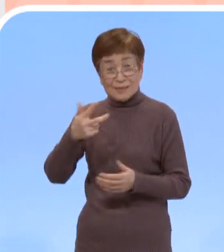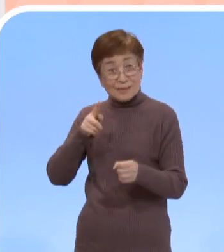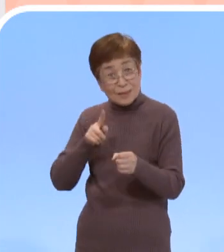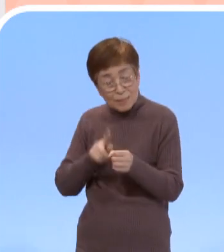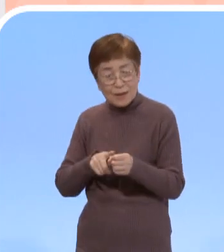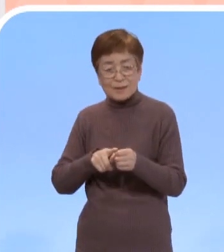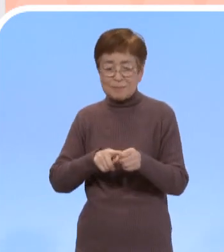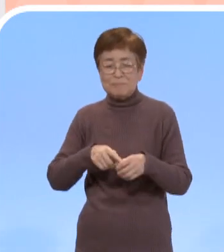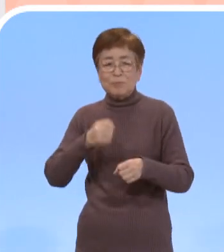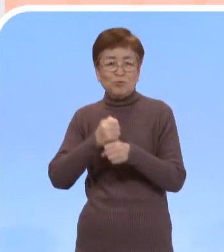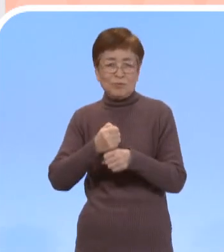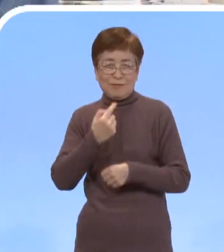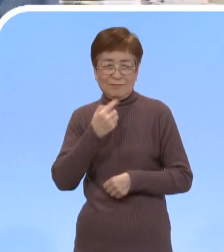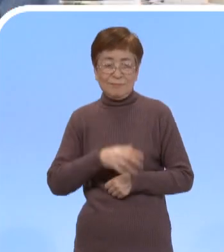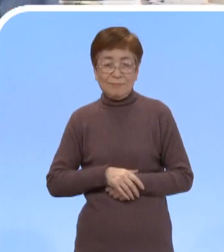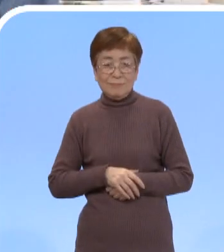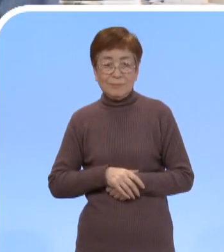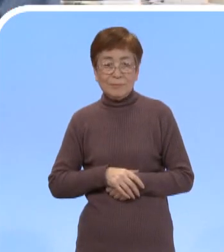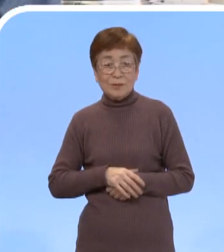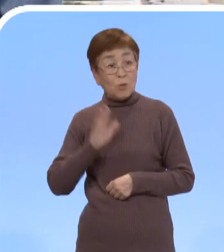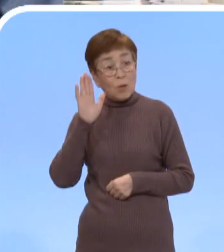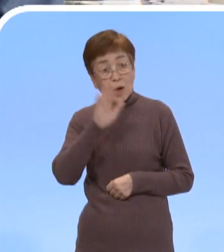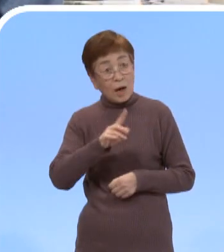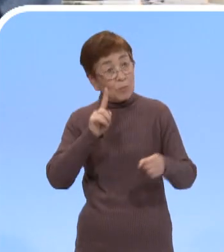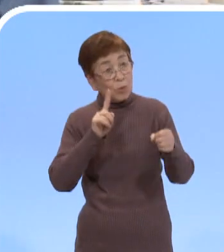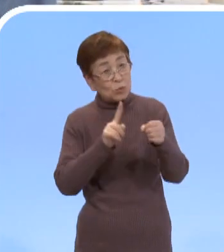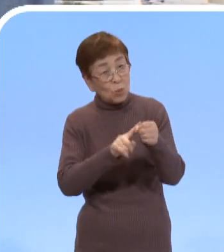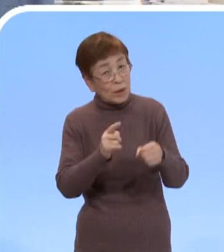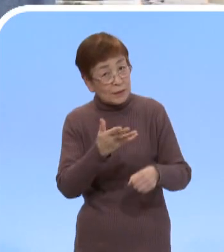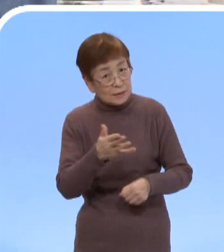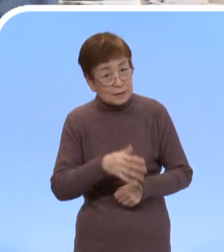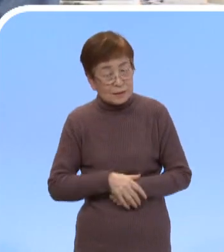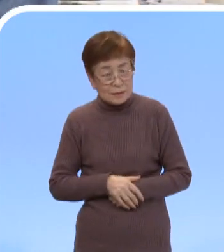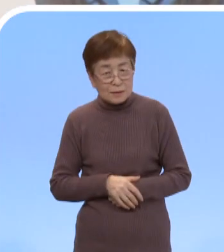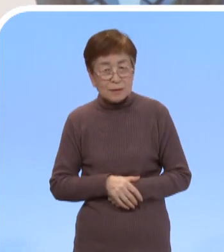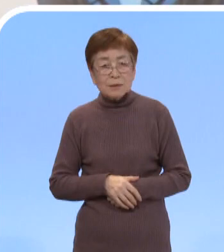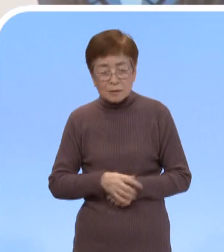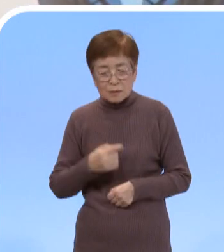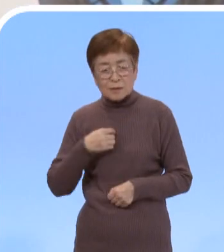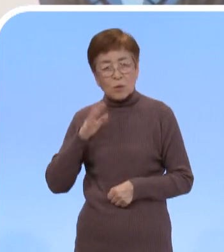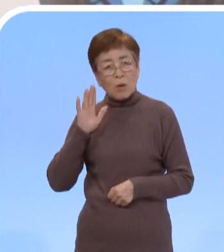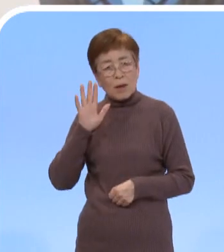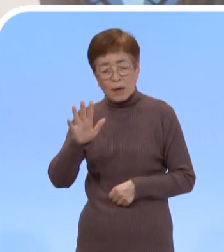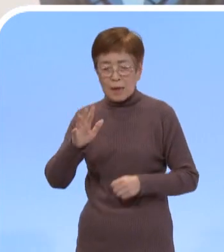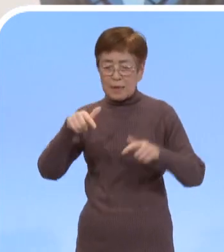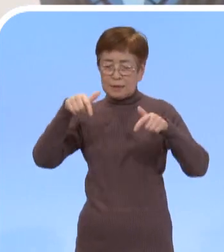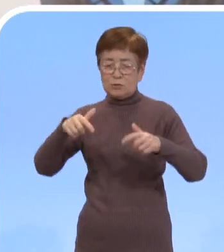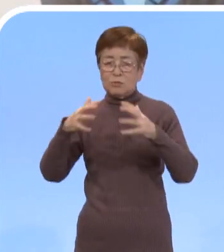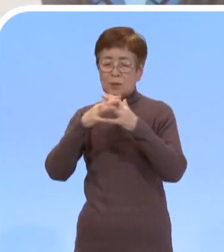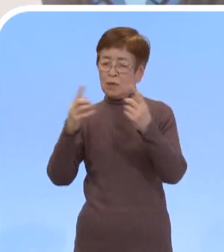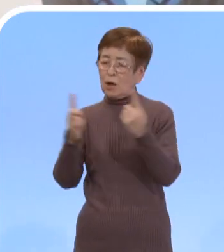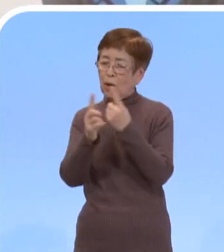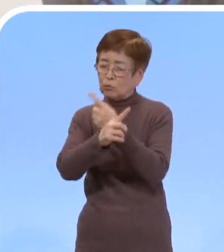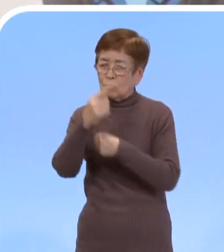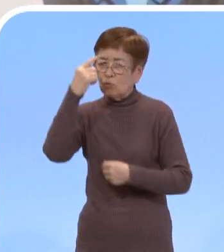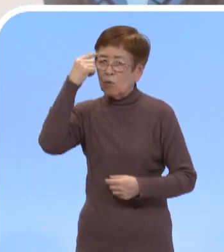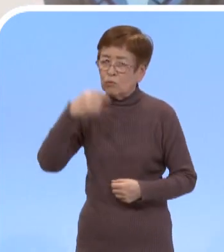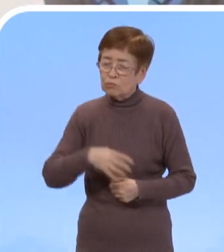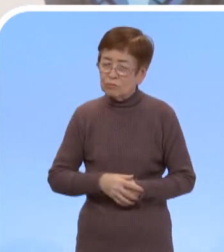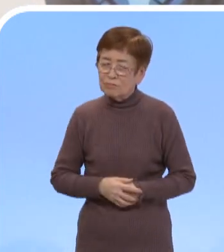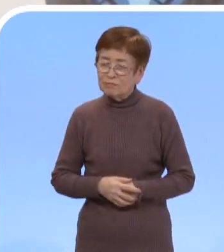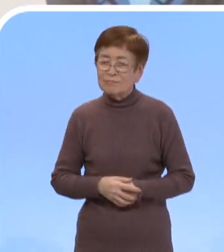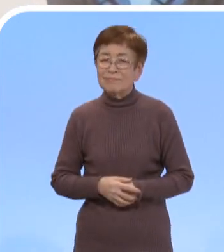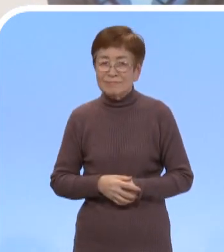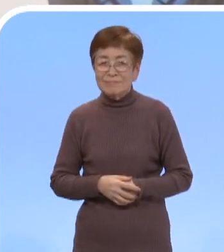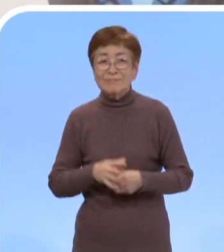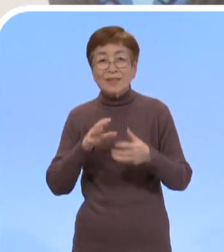ツールやというふうに思ってます。 これからの岡本さんの目標とかありますか？ でこれからどんどんどんどんまだまだ西宮も変わっていくんです